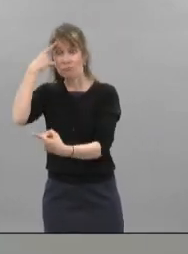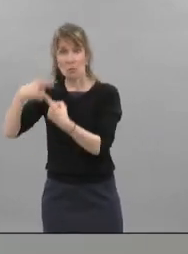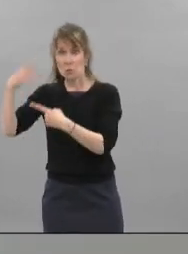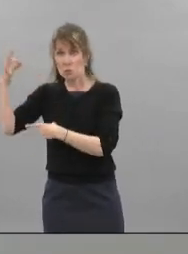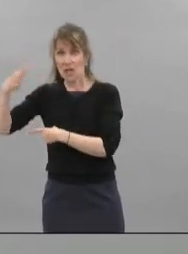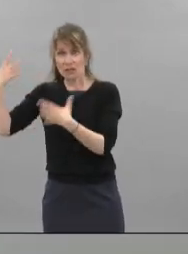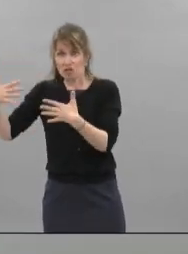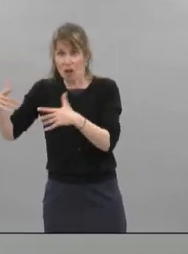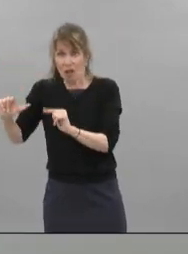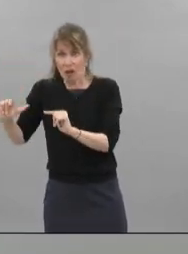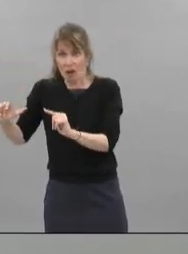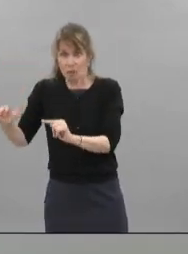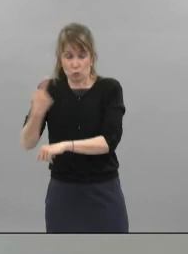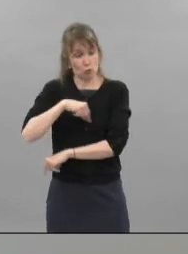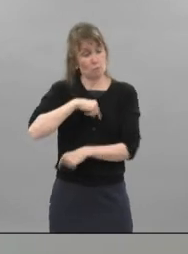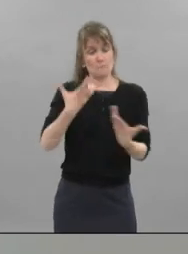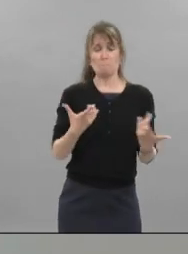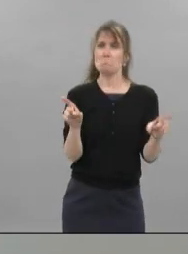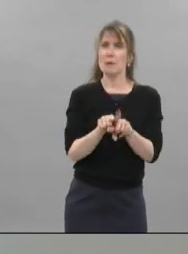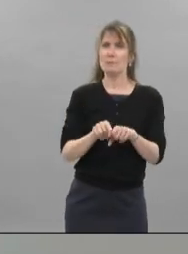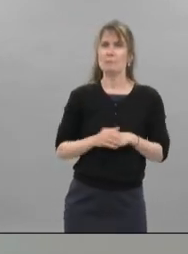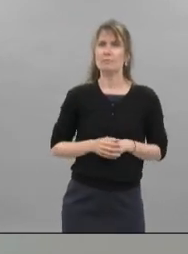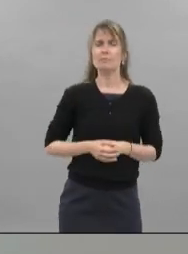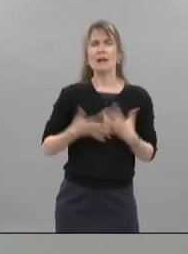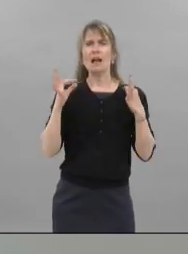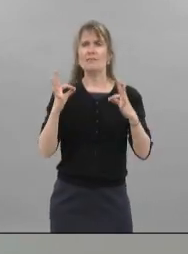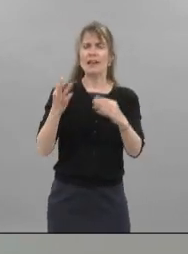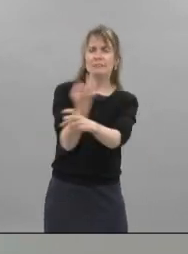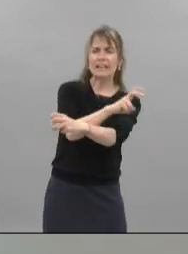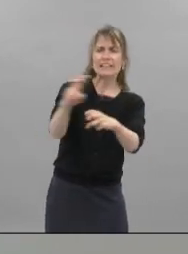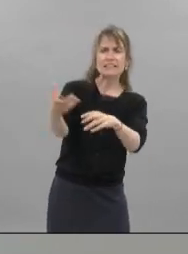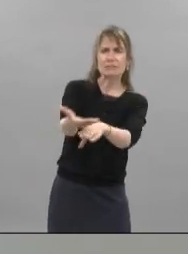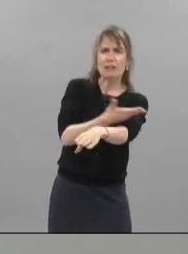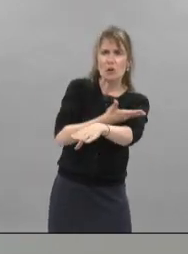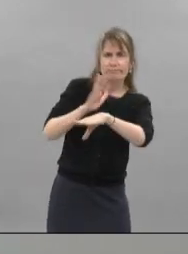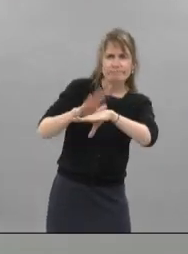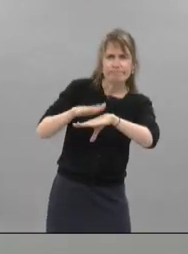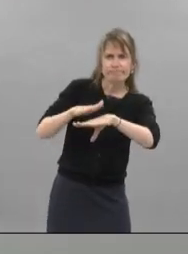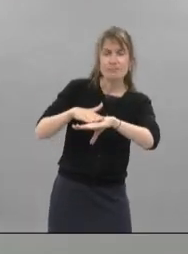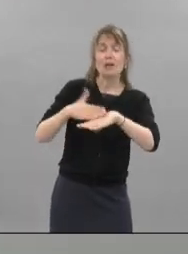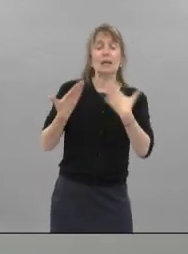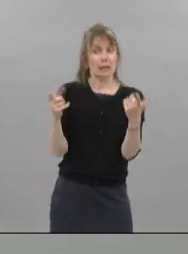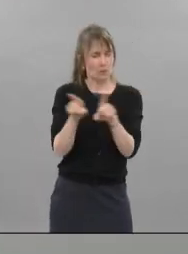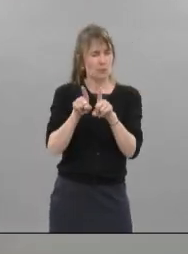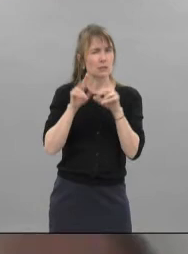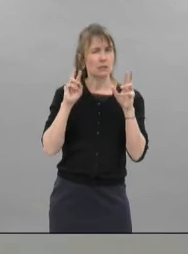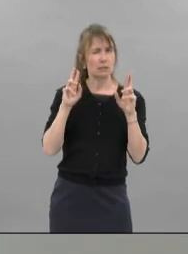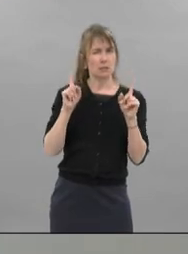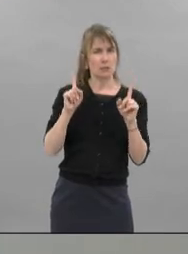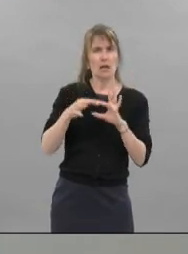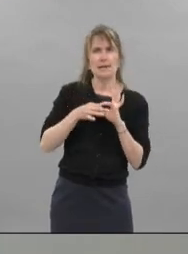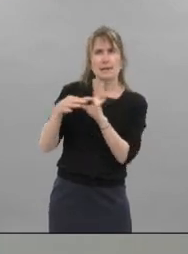ceci. Concernant la prévention des risques et surtout le lien avec nos administrés,